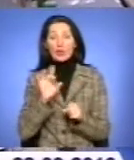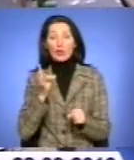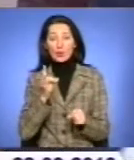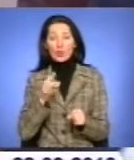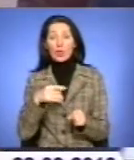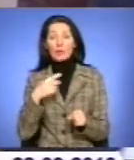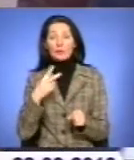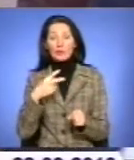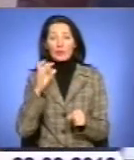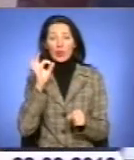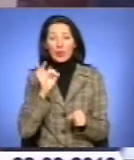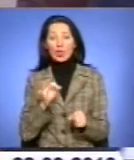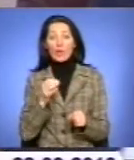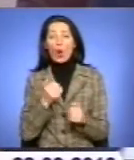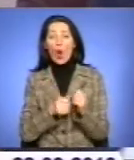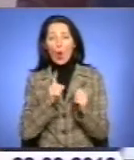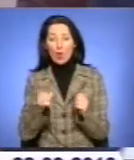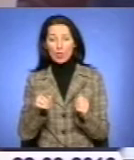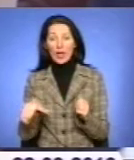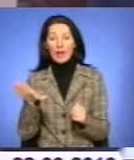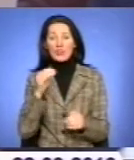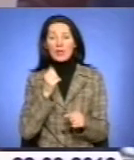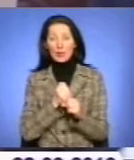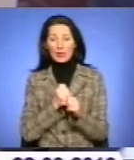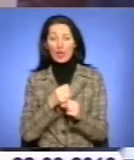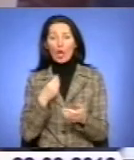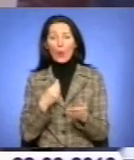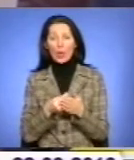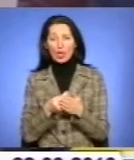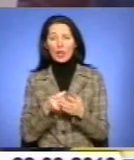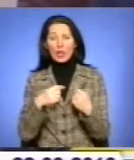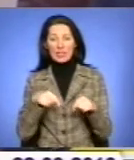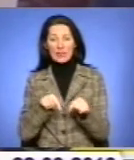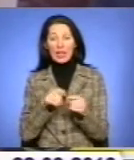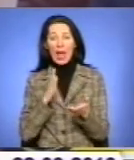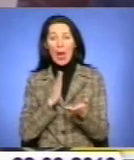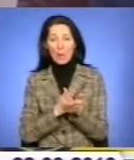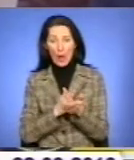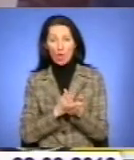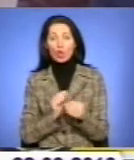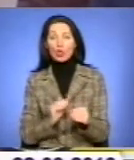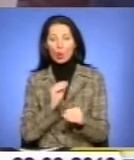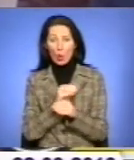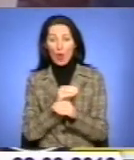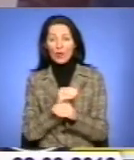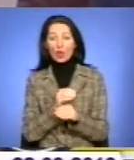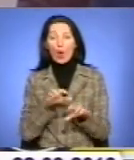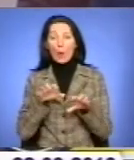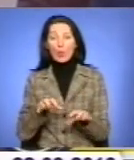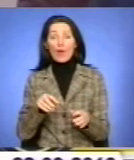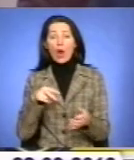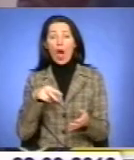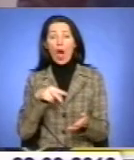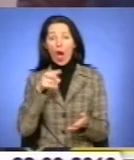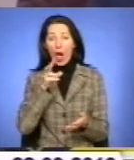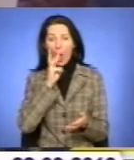кожна. Адже практично всі працівники бюджетної сфери мають надбавки і доплати до посадового окладу за вислугу років